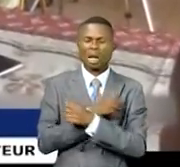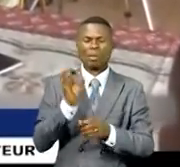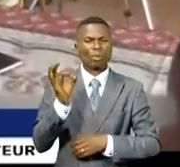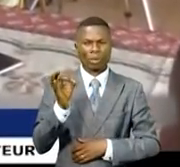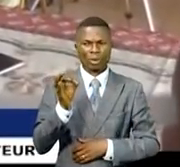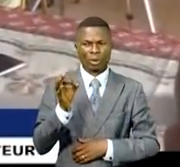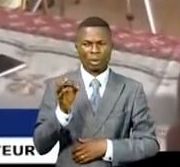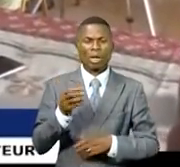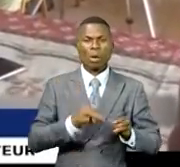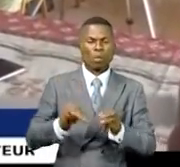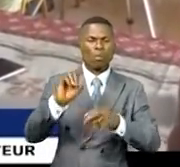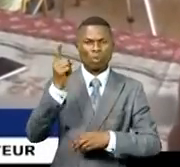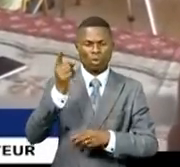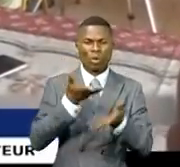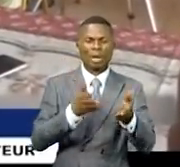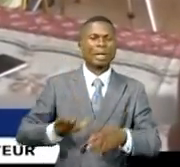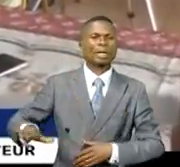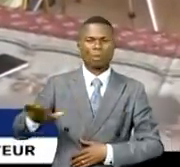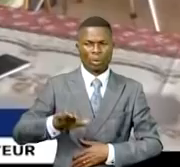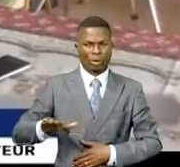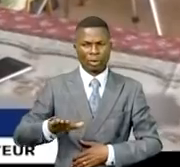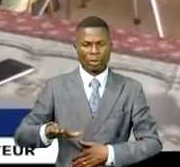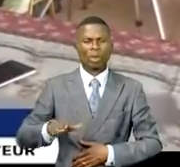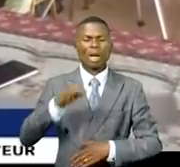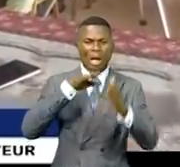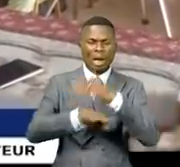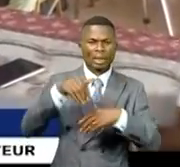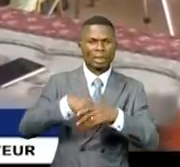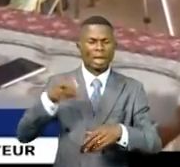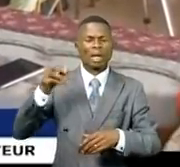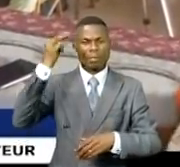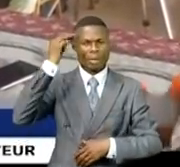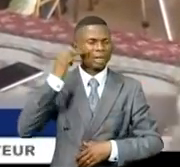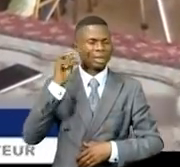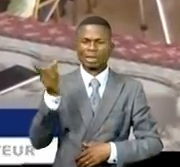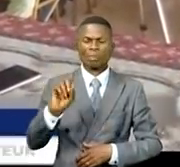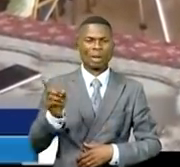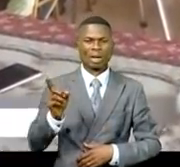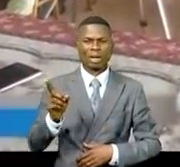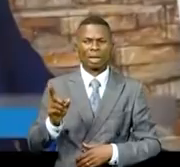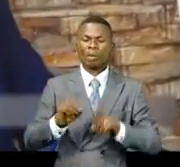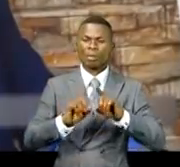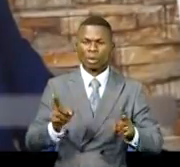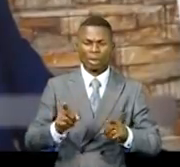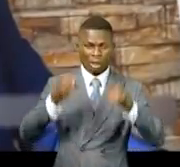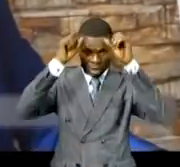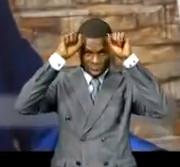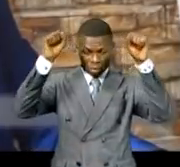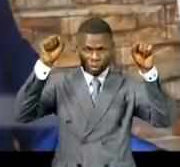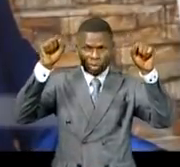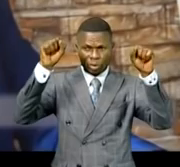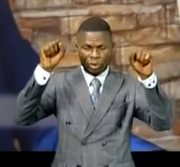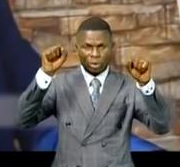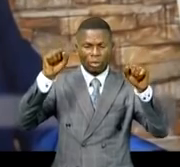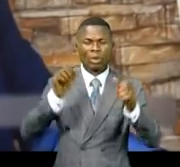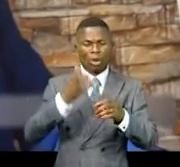Le seul moyen de servir la nation n'est pas nécessairement être membre d'un gouvernement. car le président ne nous a